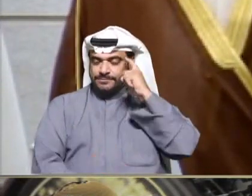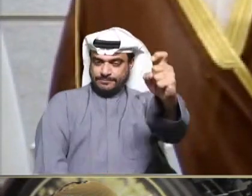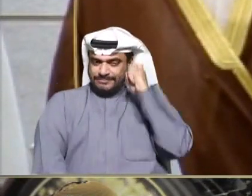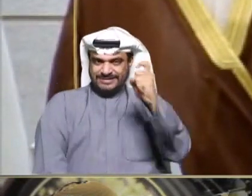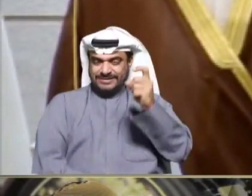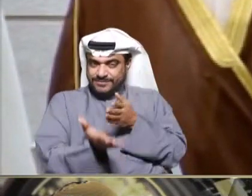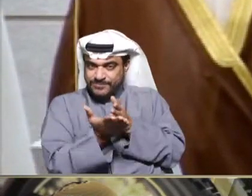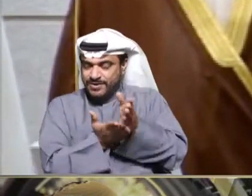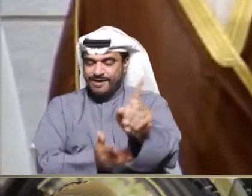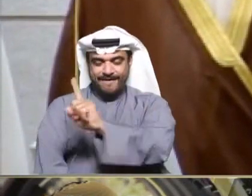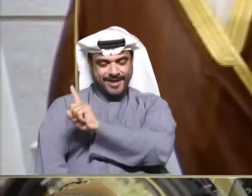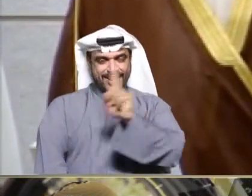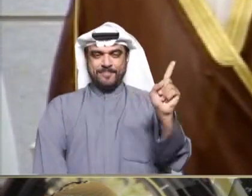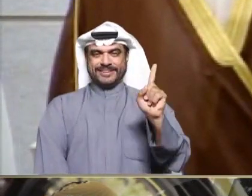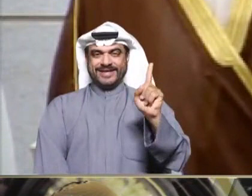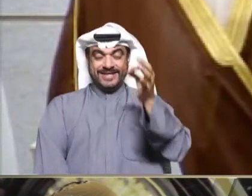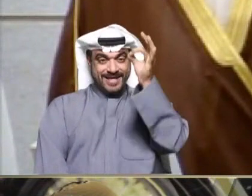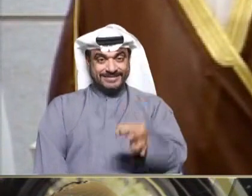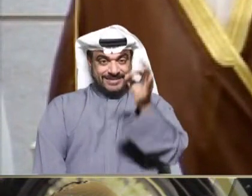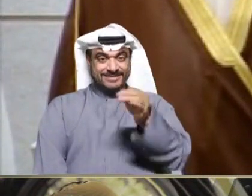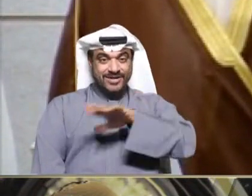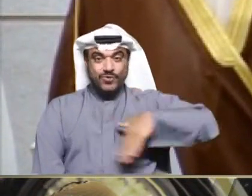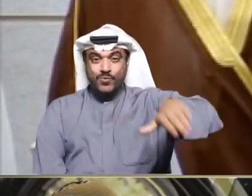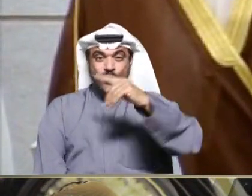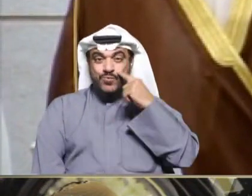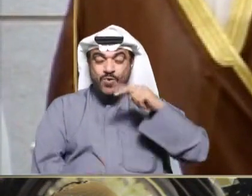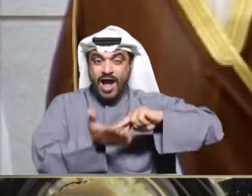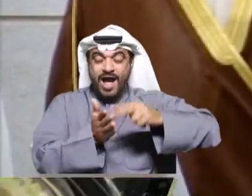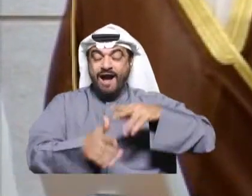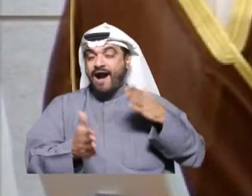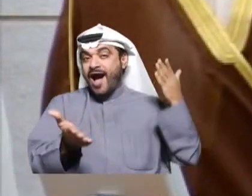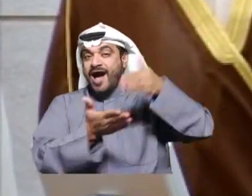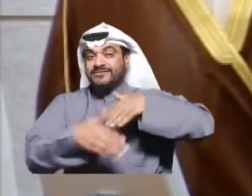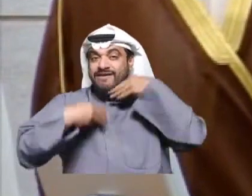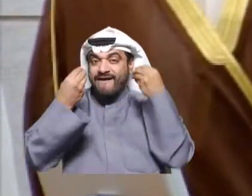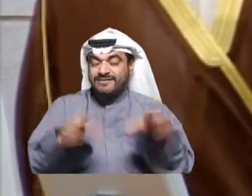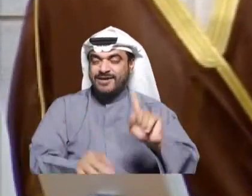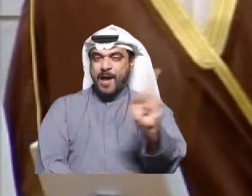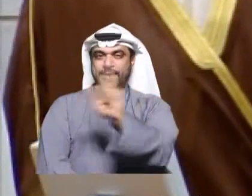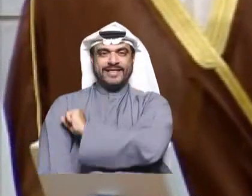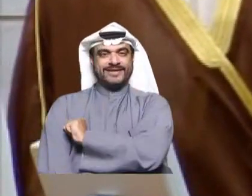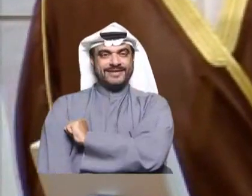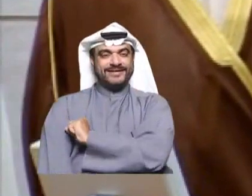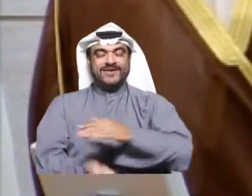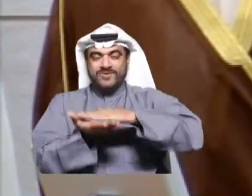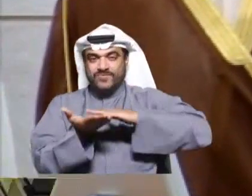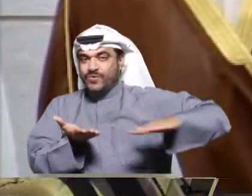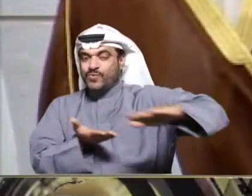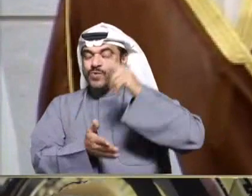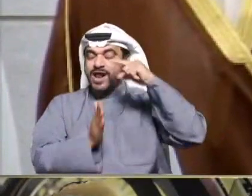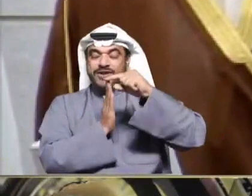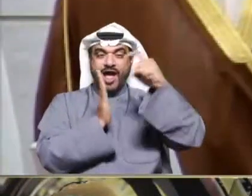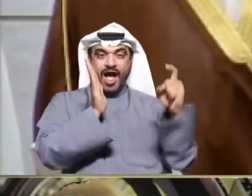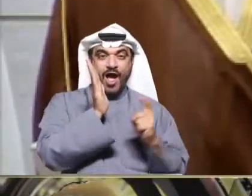ممارسته، لكي لا يصبح معول هدم وتخريب وإلى